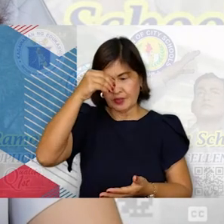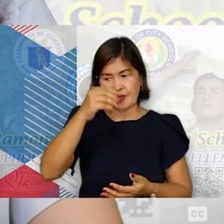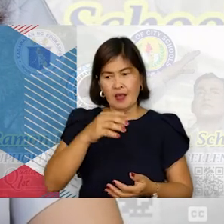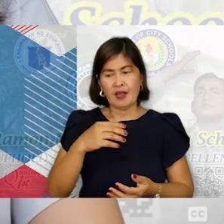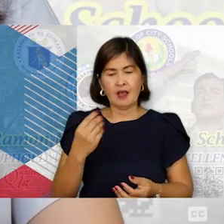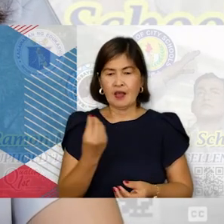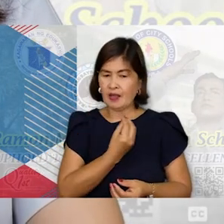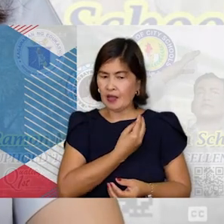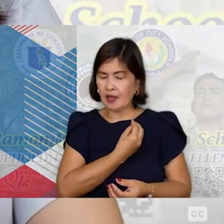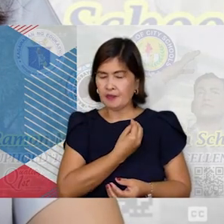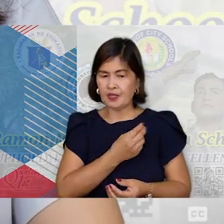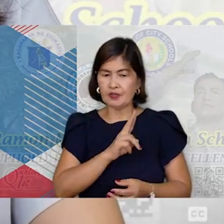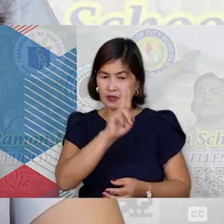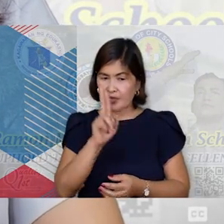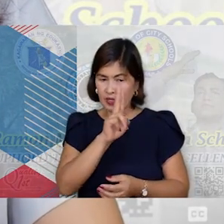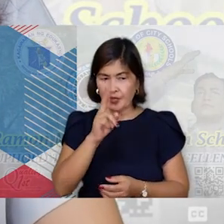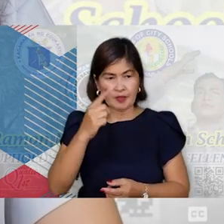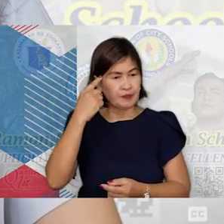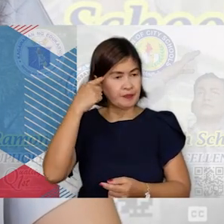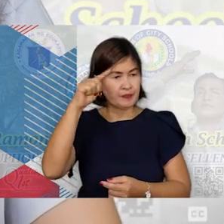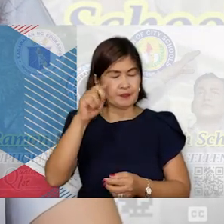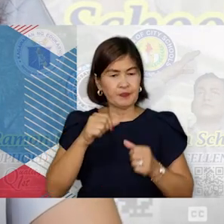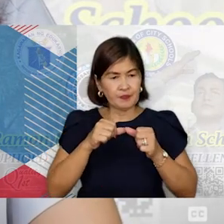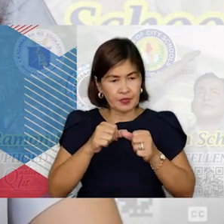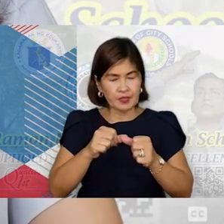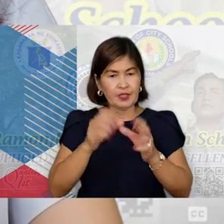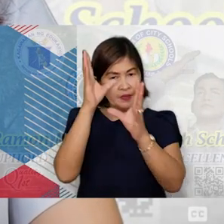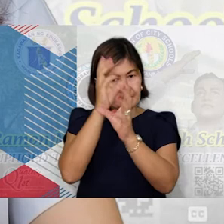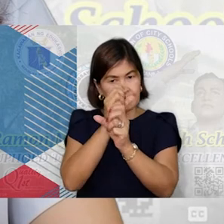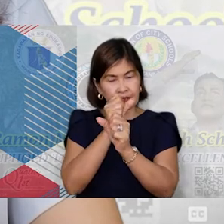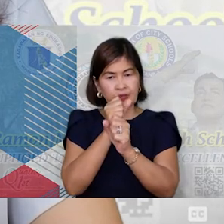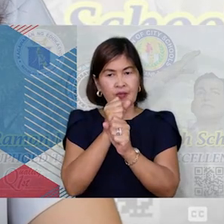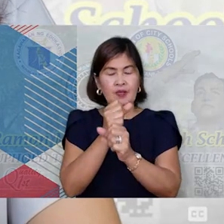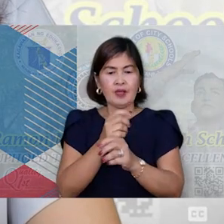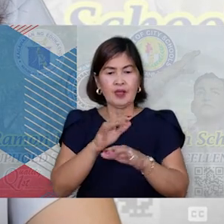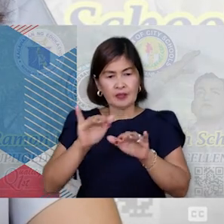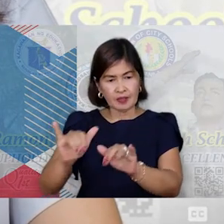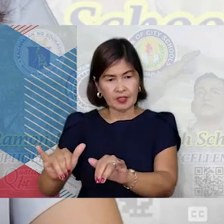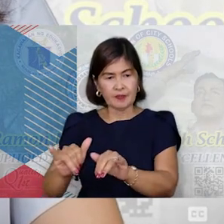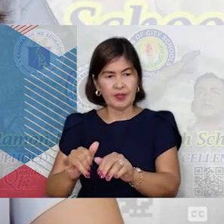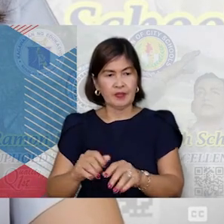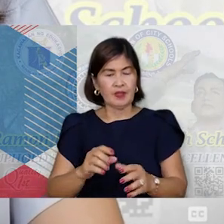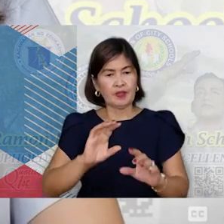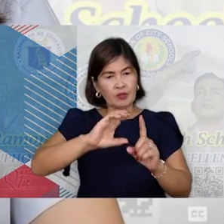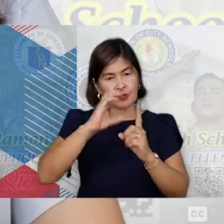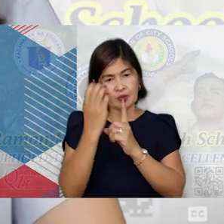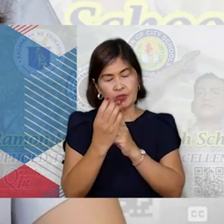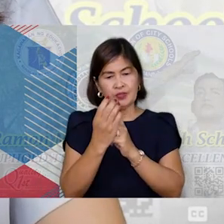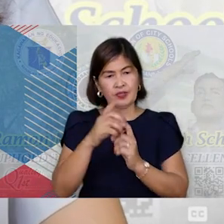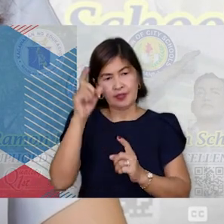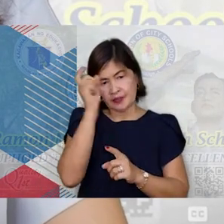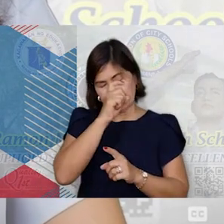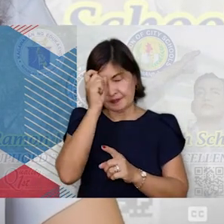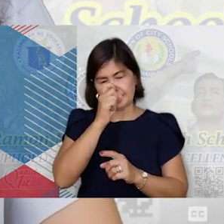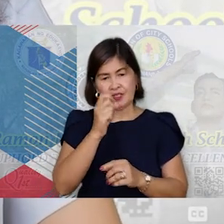aming gagamitin upang patuloy naming makamit at mapanatili ang kultura ng kahusayan, anumang